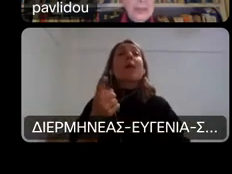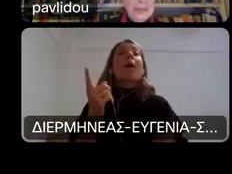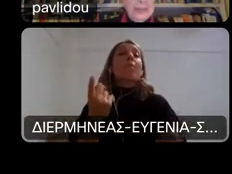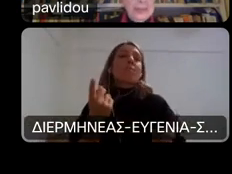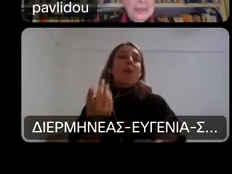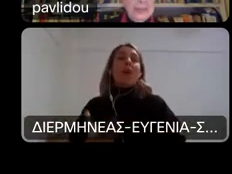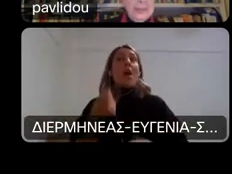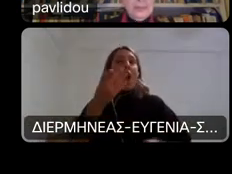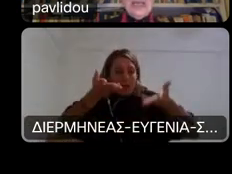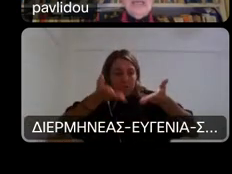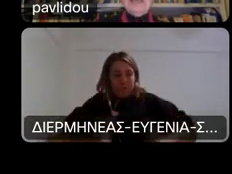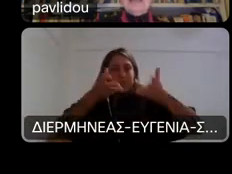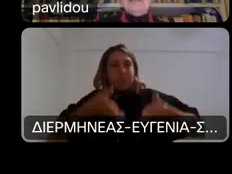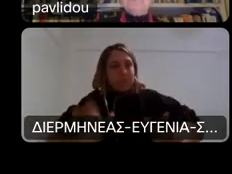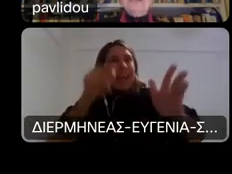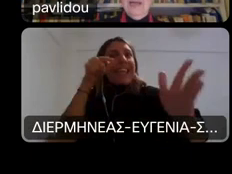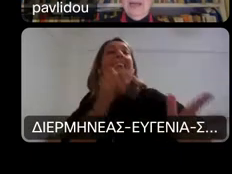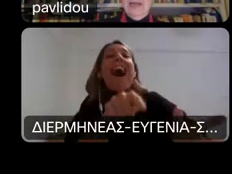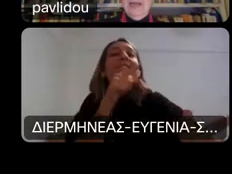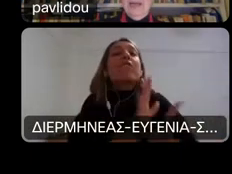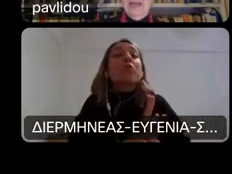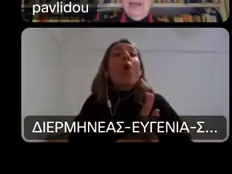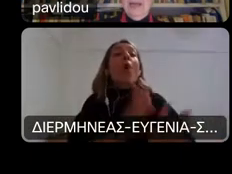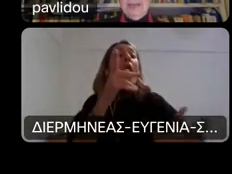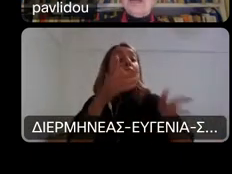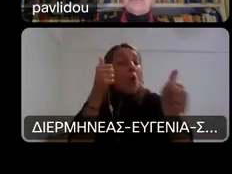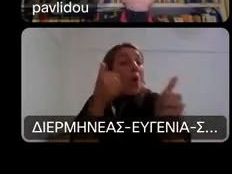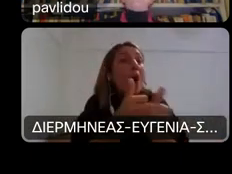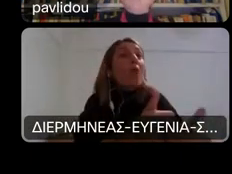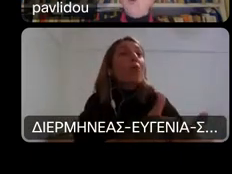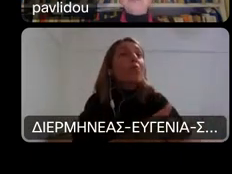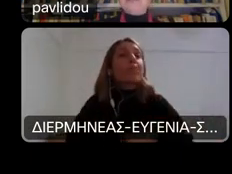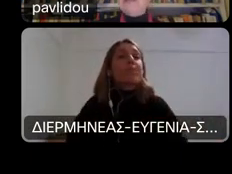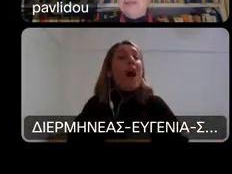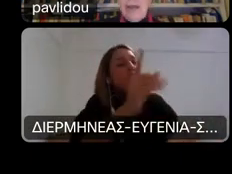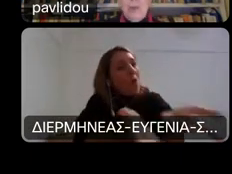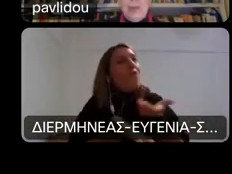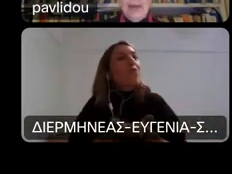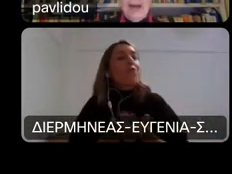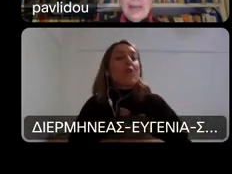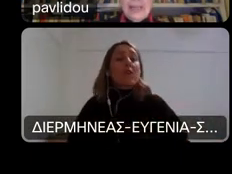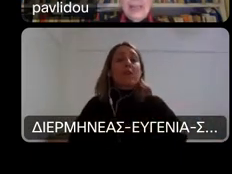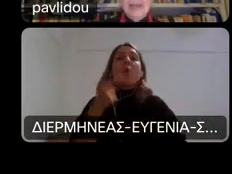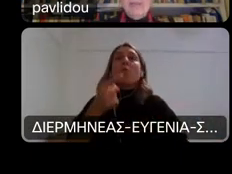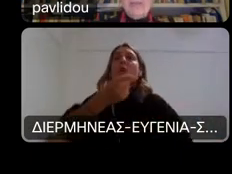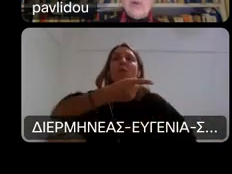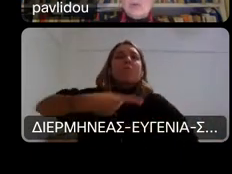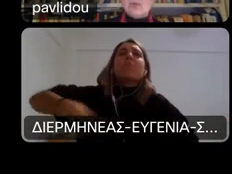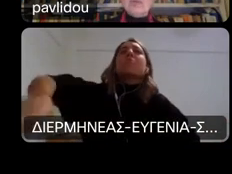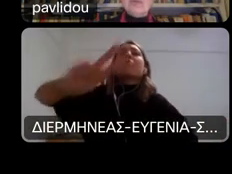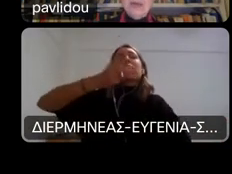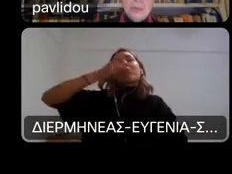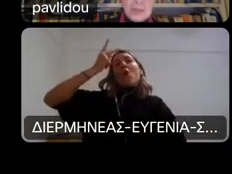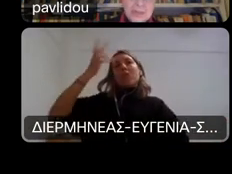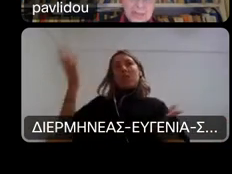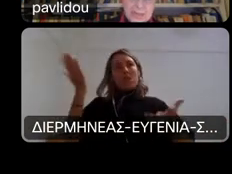νεότερες γενιές. Σε τελευταία ανάλυση, μπορούμε να κάνουμε ό,τι θέλουμε. Αρκεί